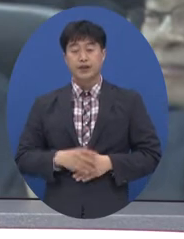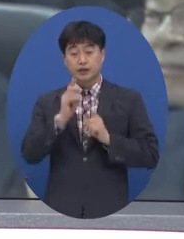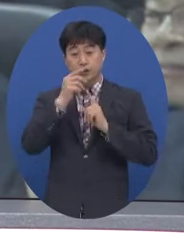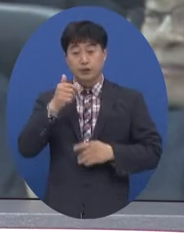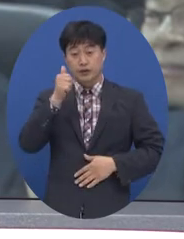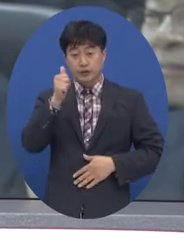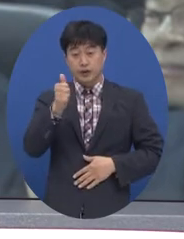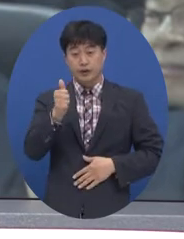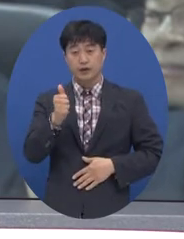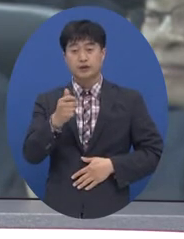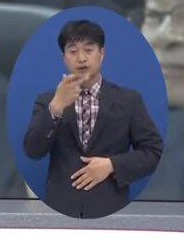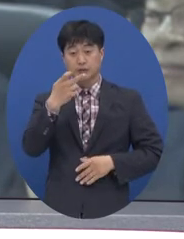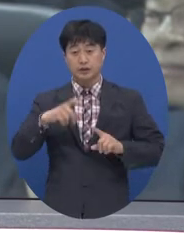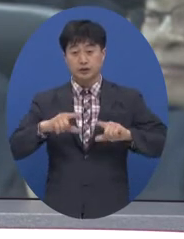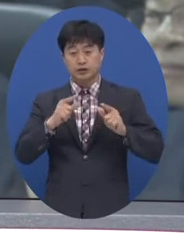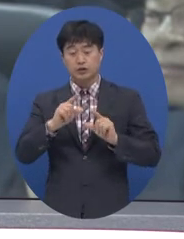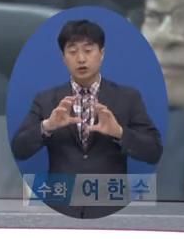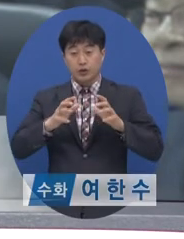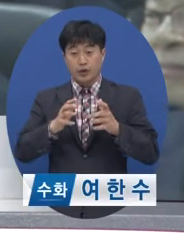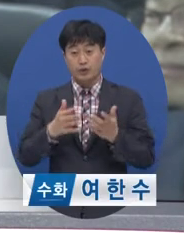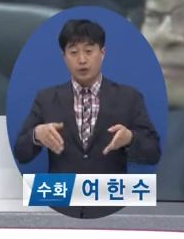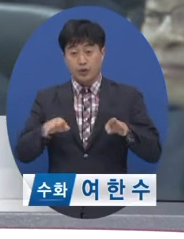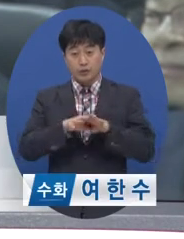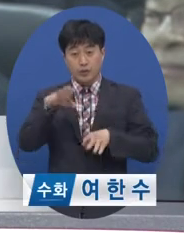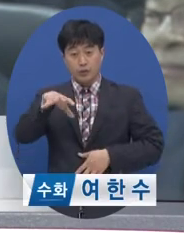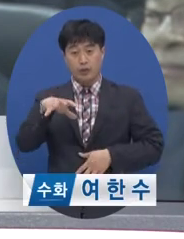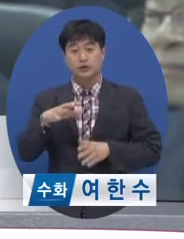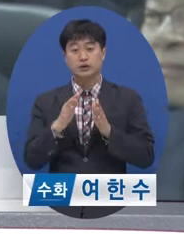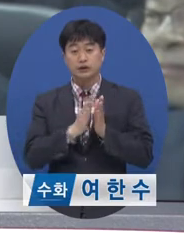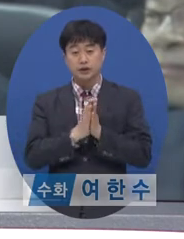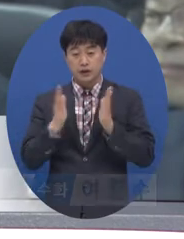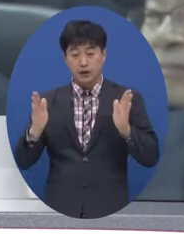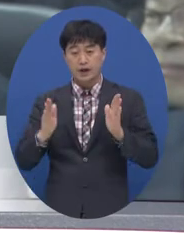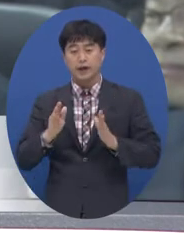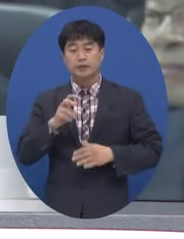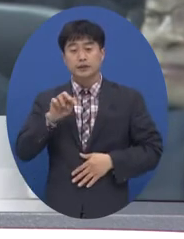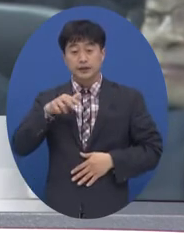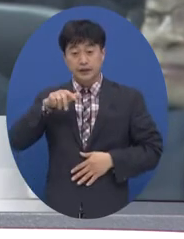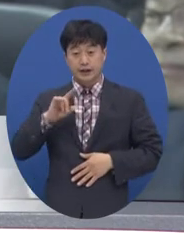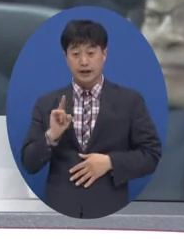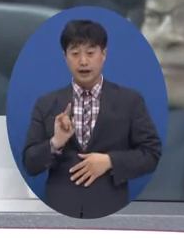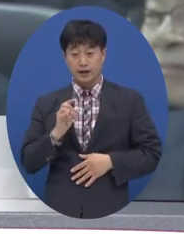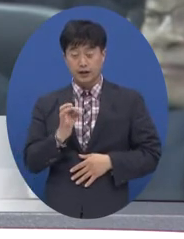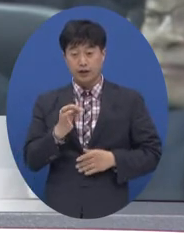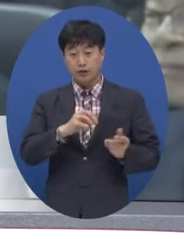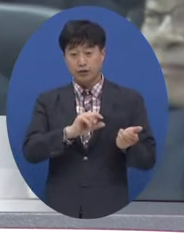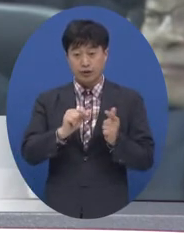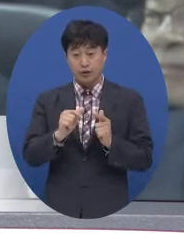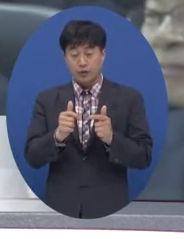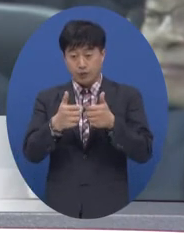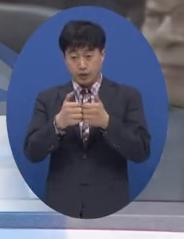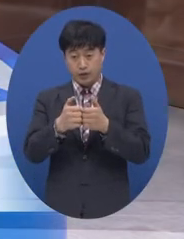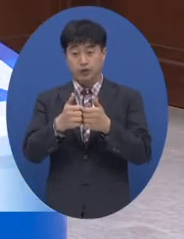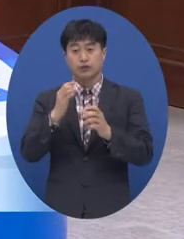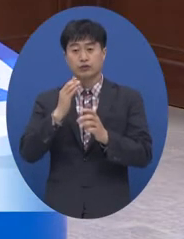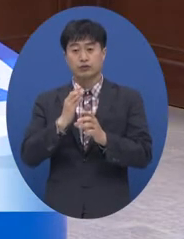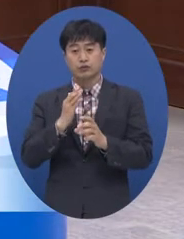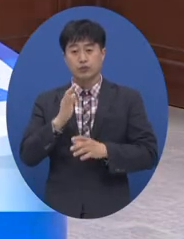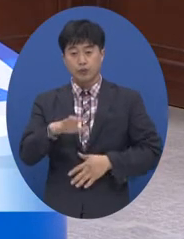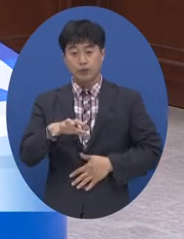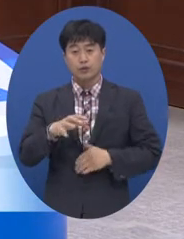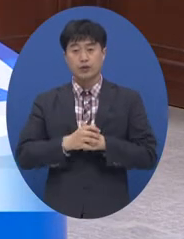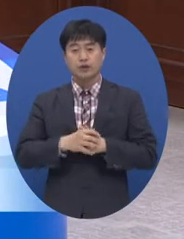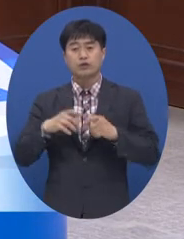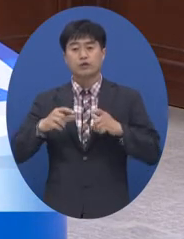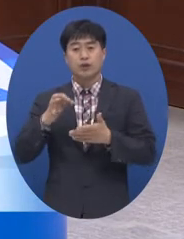이재명 경기도지사가 지난 12일 국회의원 회관에서 진행된 민생경제활력 재고 당정청 지방정부 합동회의에서